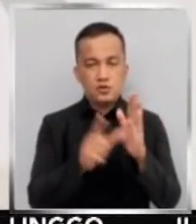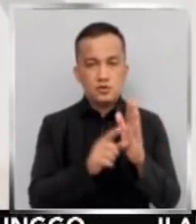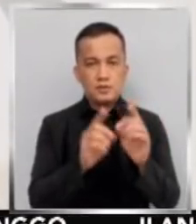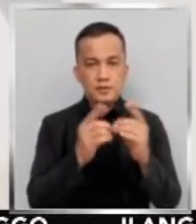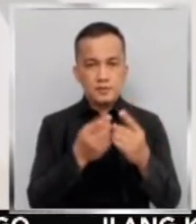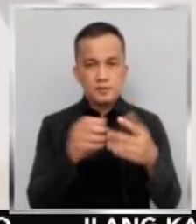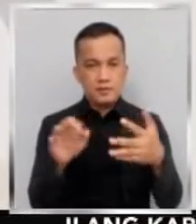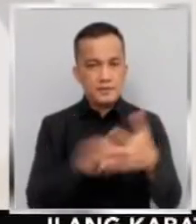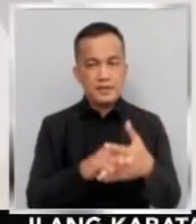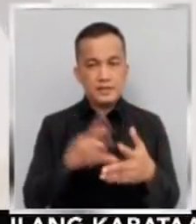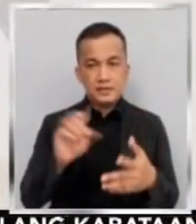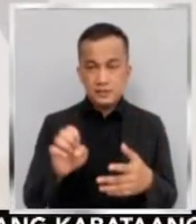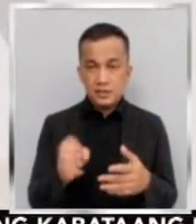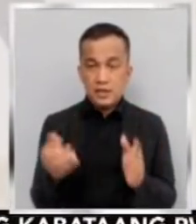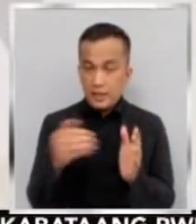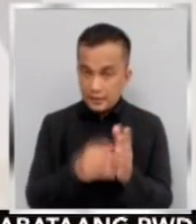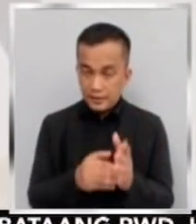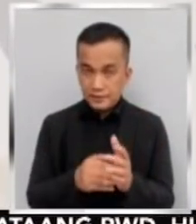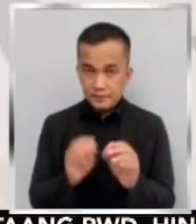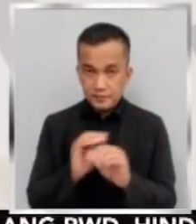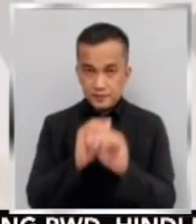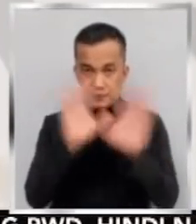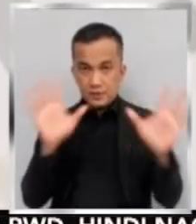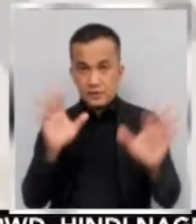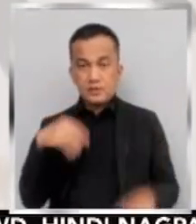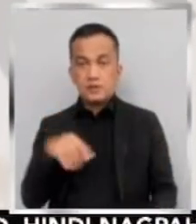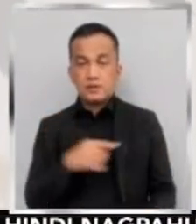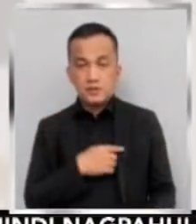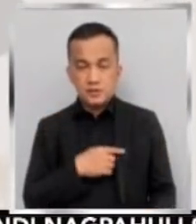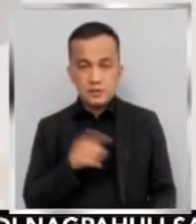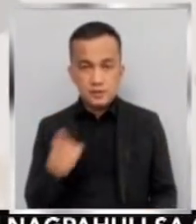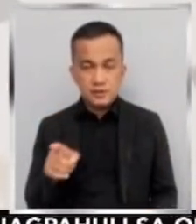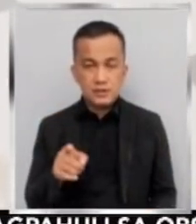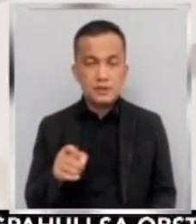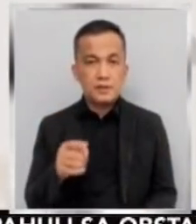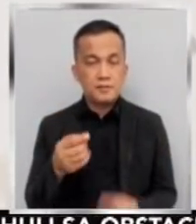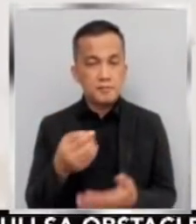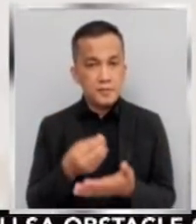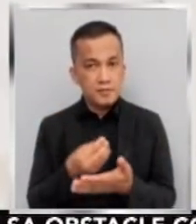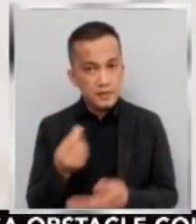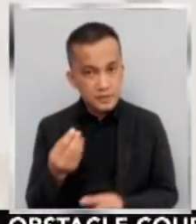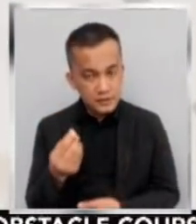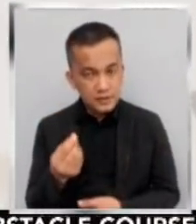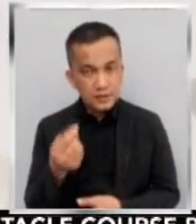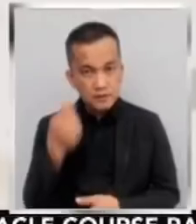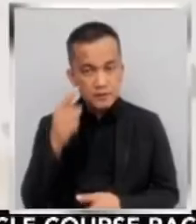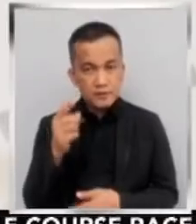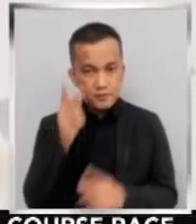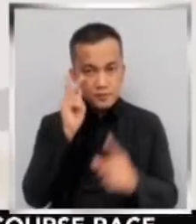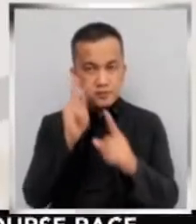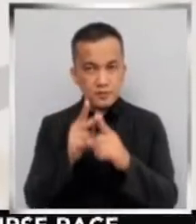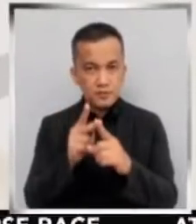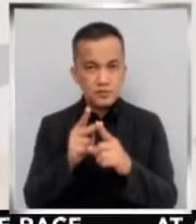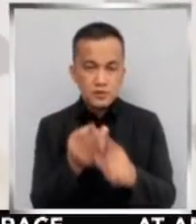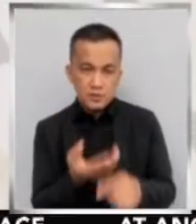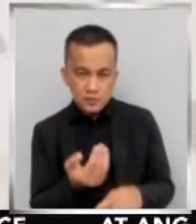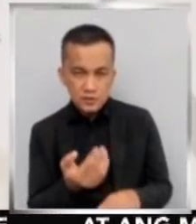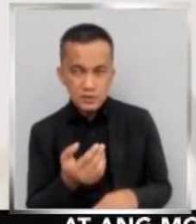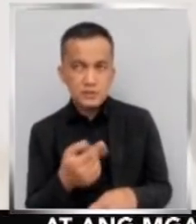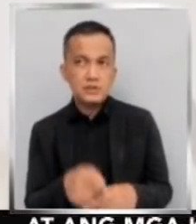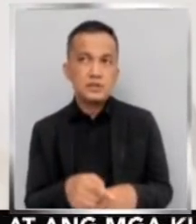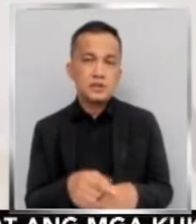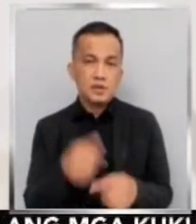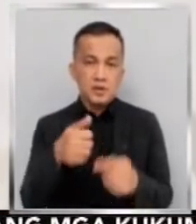Again, ang mga malinaw sa atin is that giving away money for the purpose of soliciting votes, vote buying po